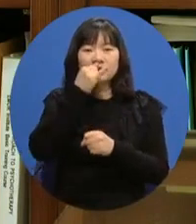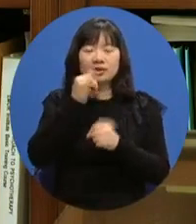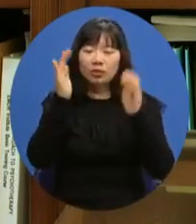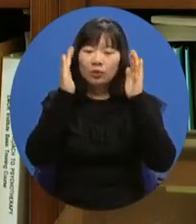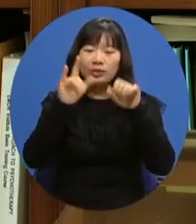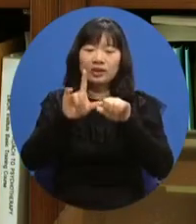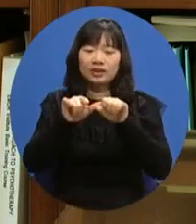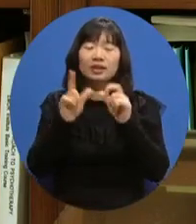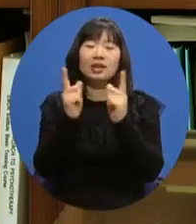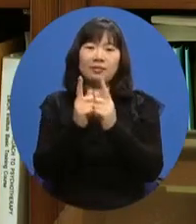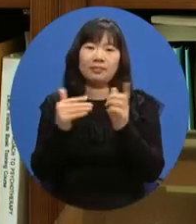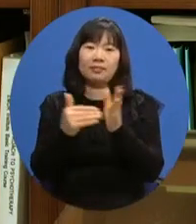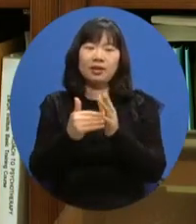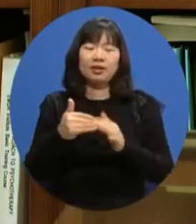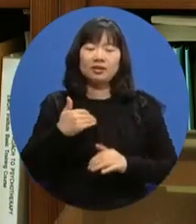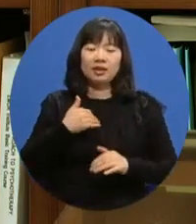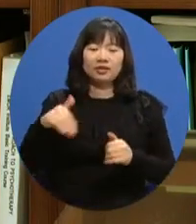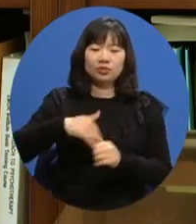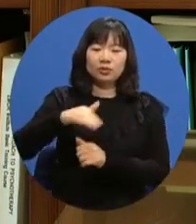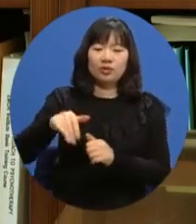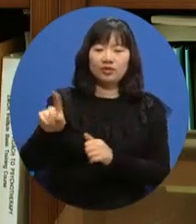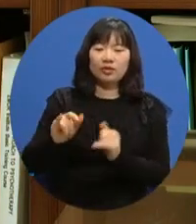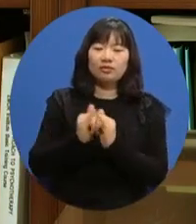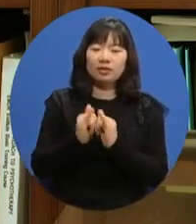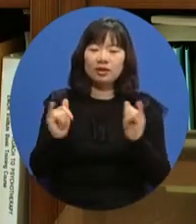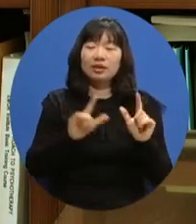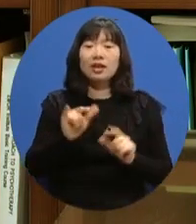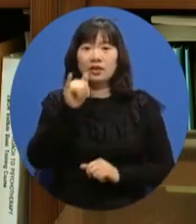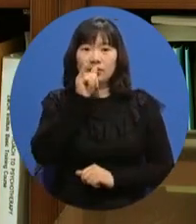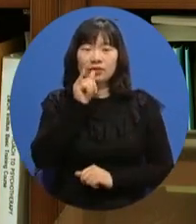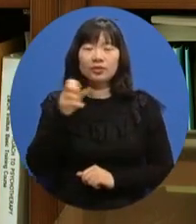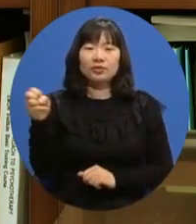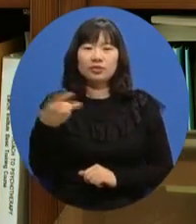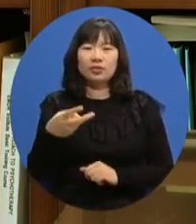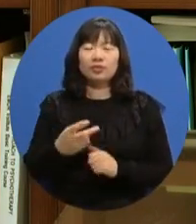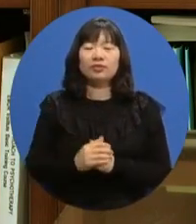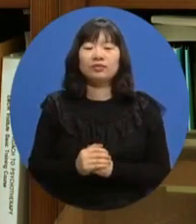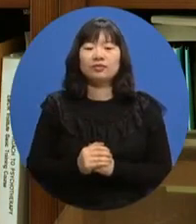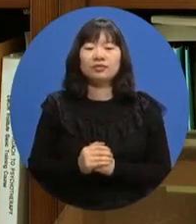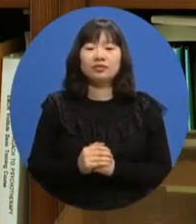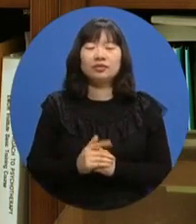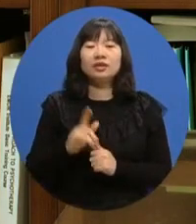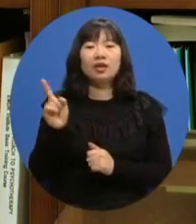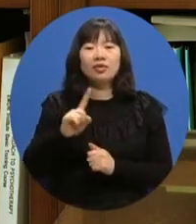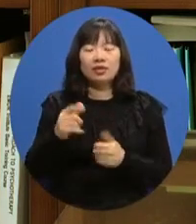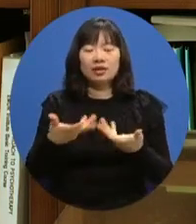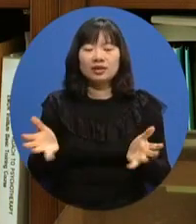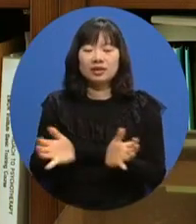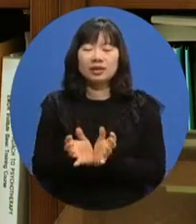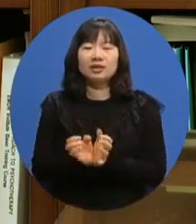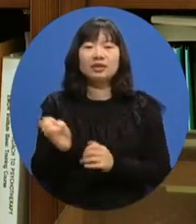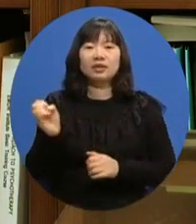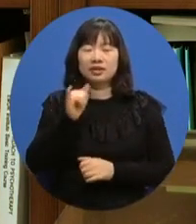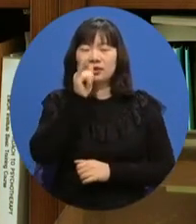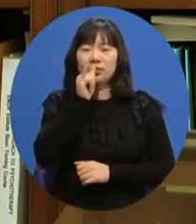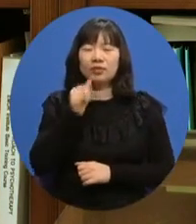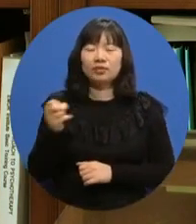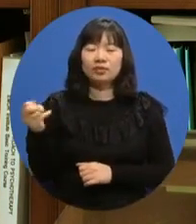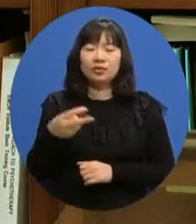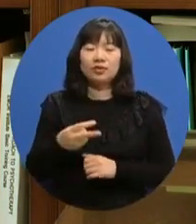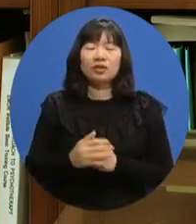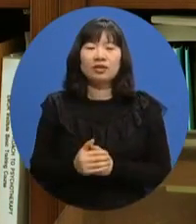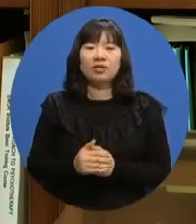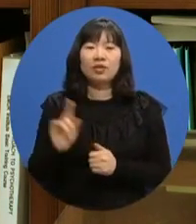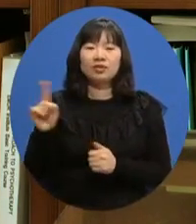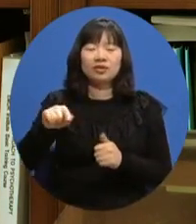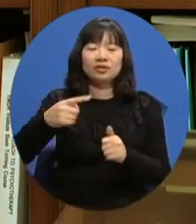공부할 기회가 되는 거죠. 자기 주변에 어떤 사람들이 살고 있고 또 어떤 기관들이 있고 또 뭐